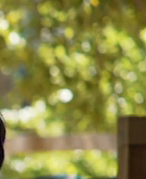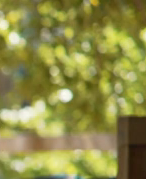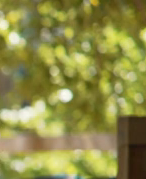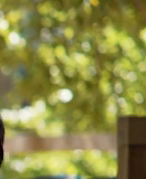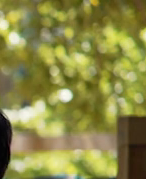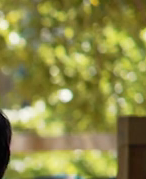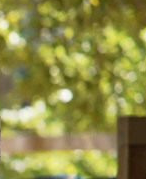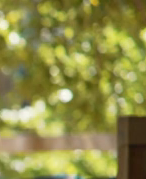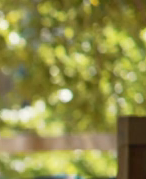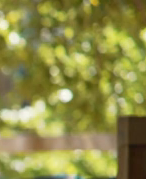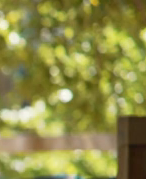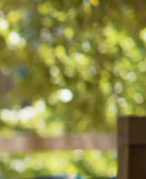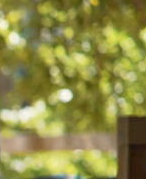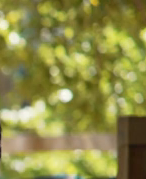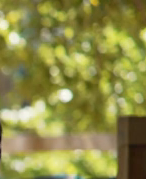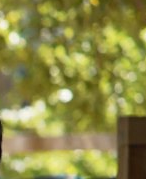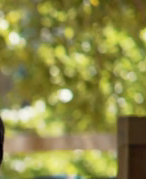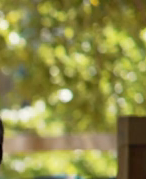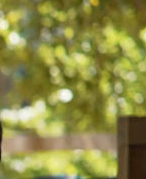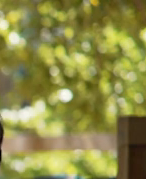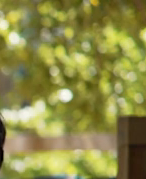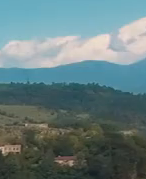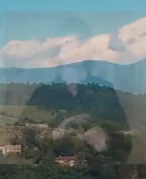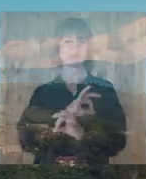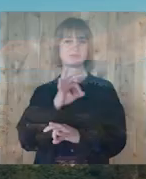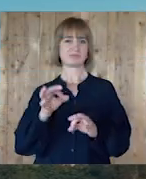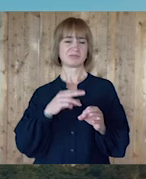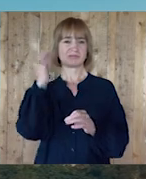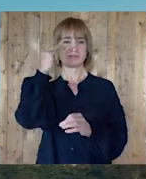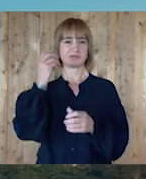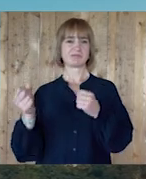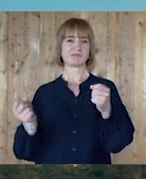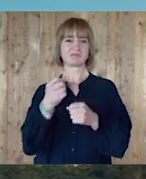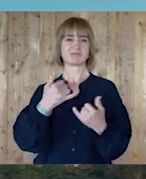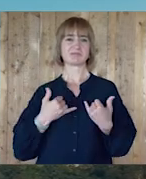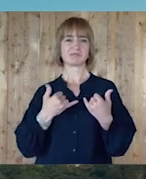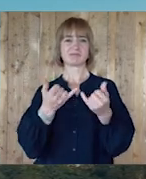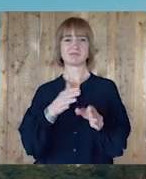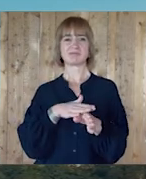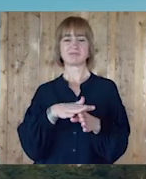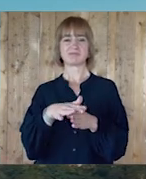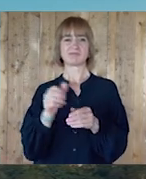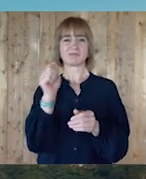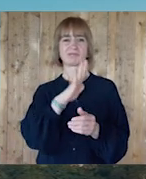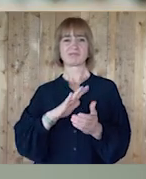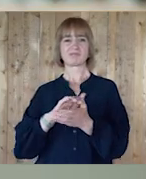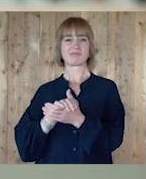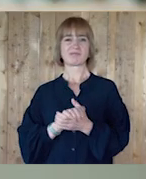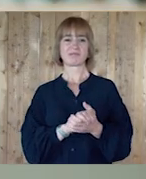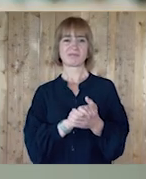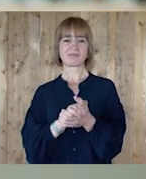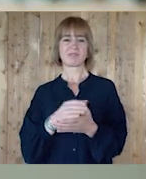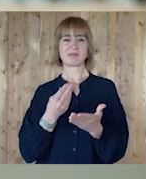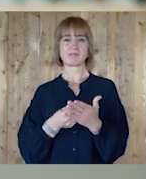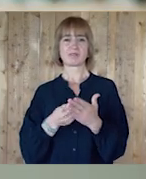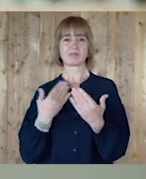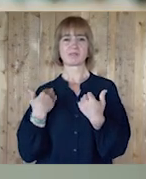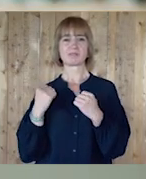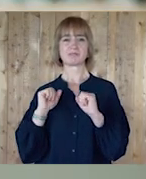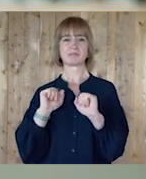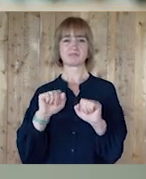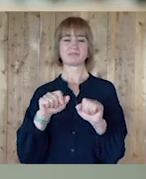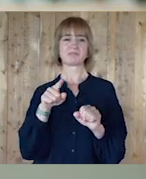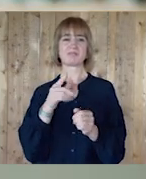Რა თქმა უნდა, დავსაქმდები ამ კუთხით. Პროექტი ისწავლე დასაქმებისთვის ხორციელდება ევროკავშირის